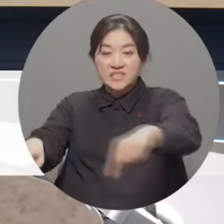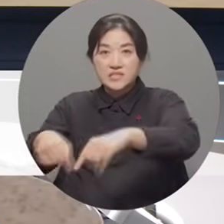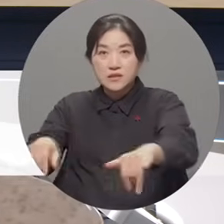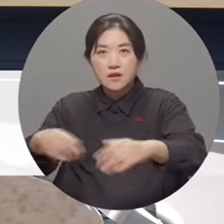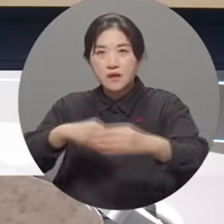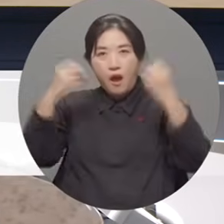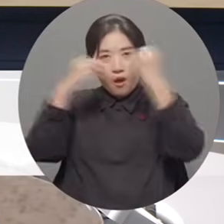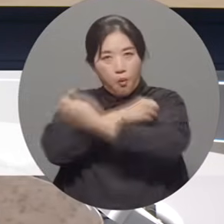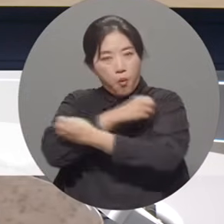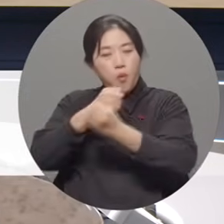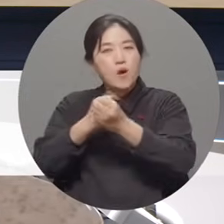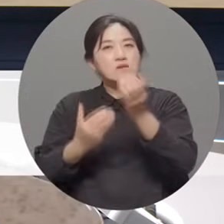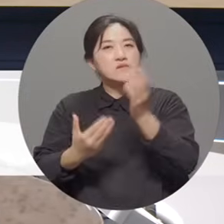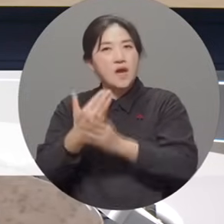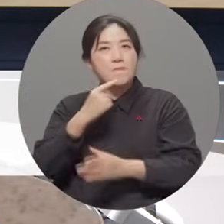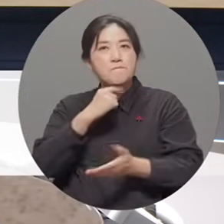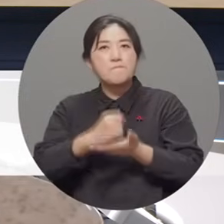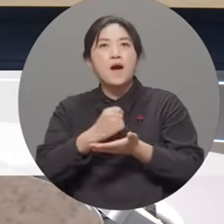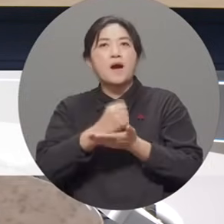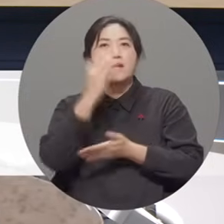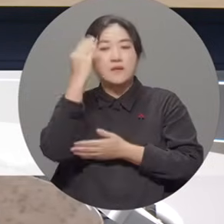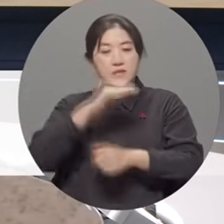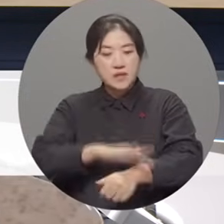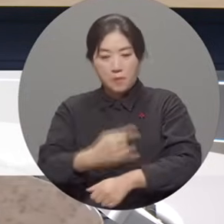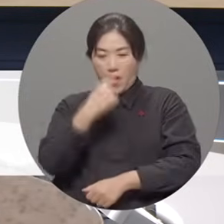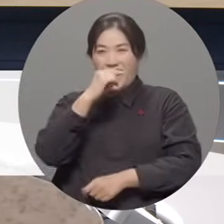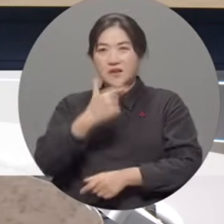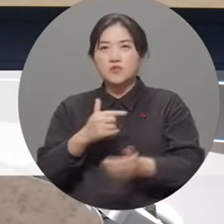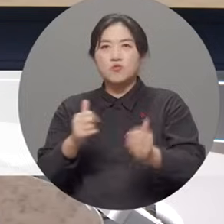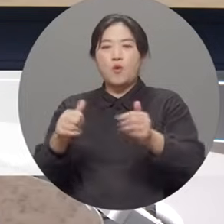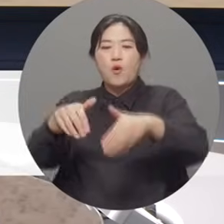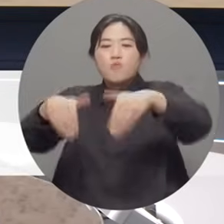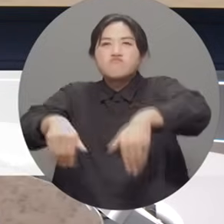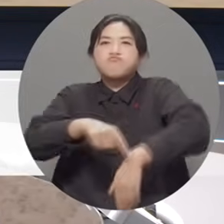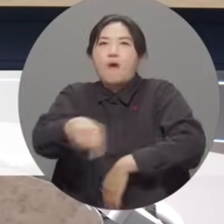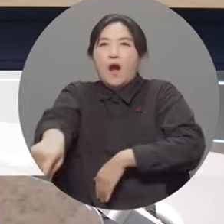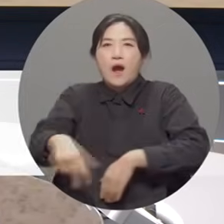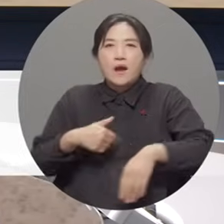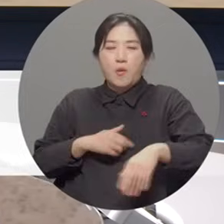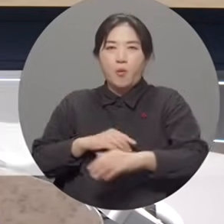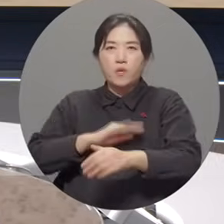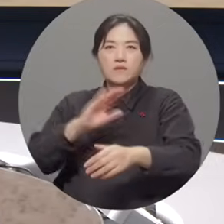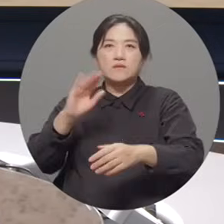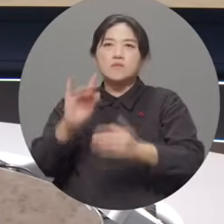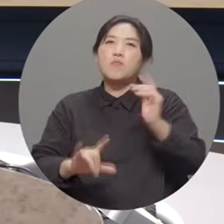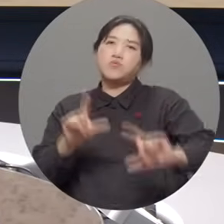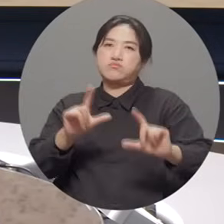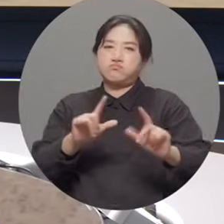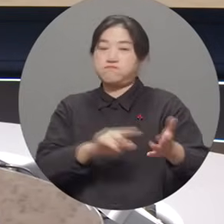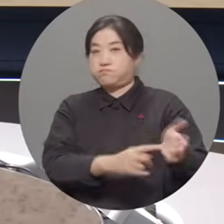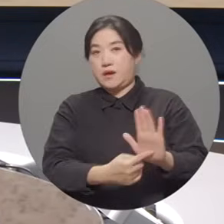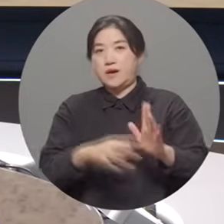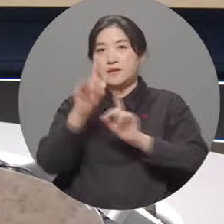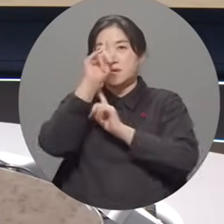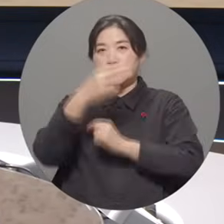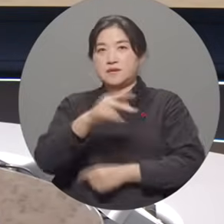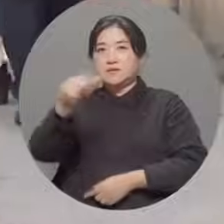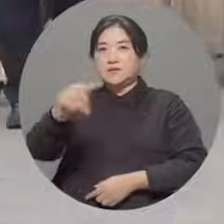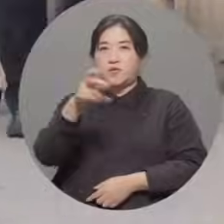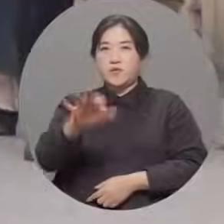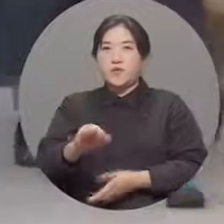잘못 알아들어서 생긴 일이라면서 책임을 부하들에게 돌리는 모습을 보였습니다. 이덕영 기자가 취재했습니다.